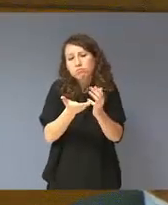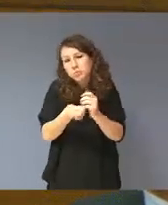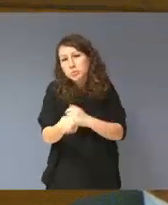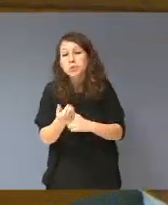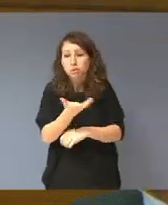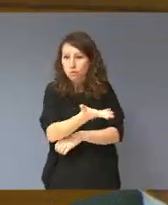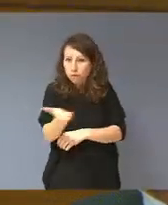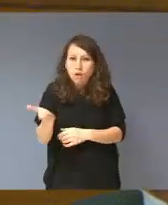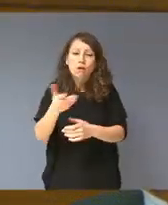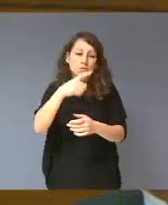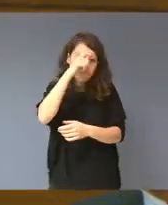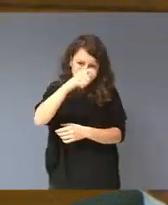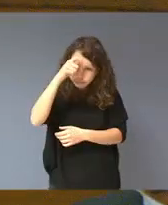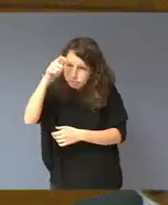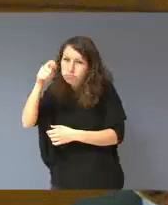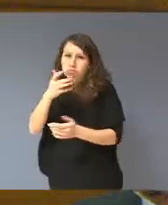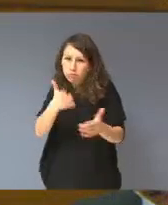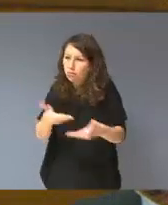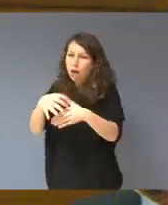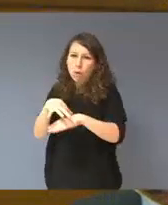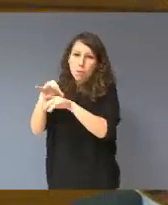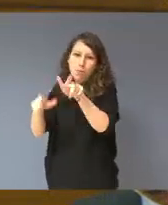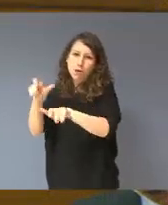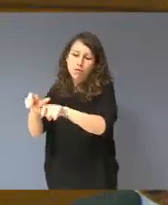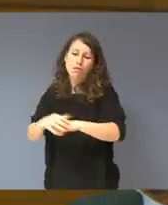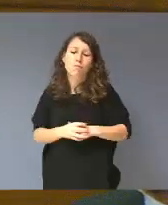accompagnent ces personnes. Monsieur Albertini, pour répondre à M. Tiburce.